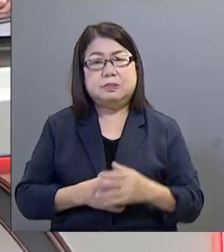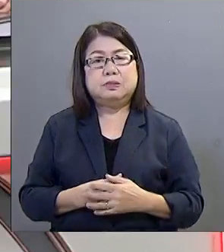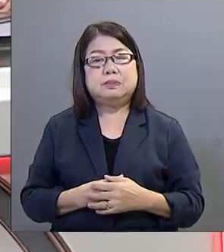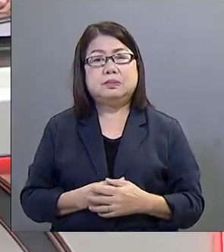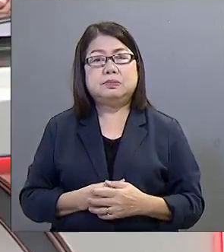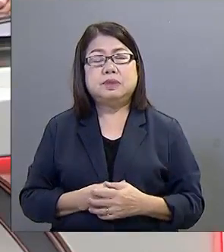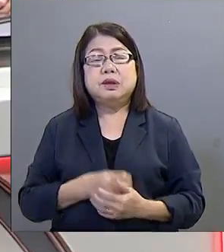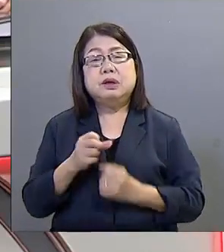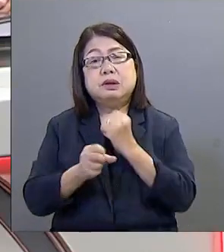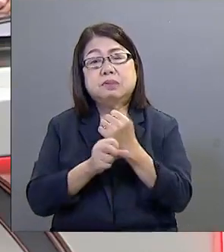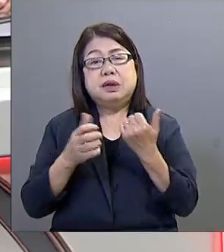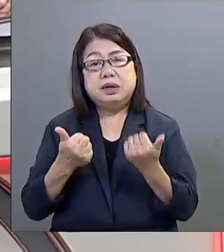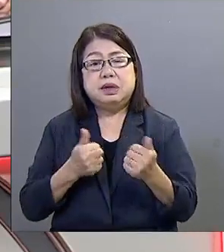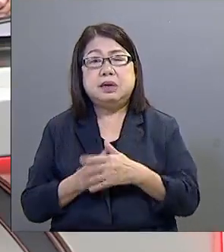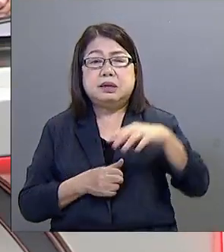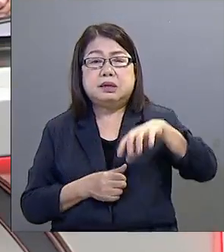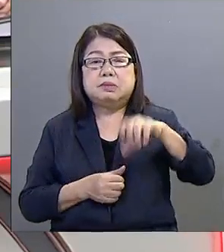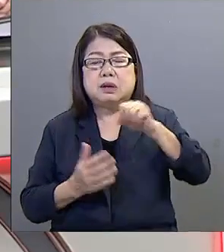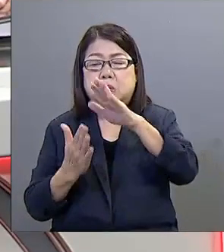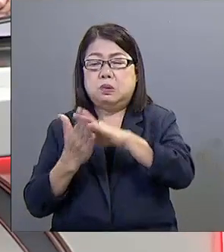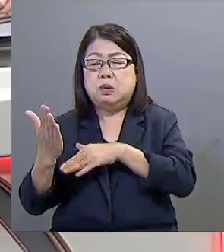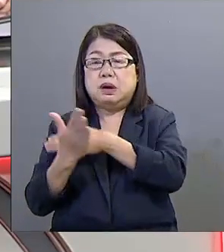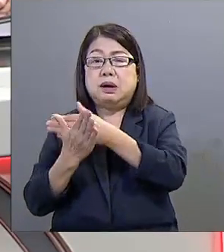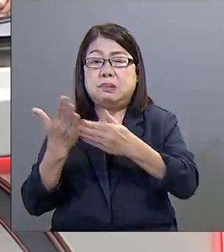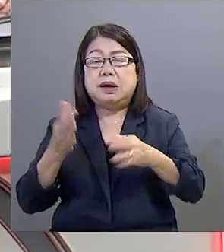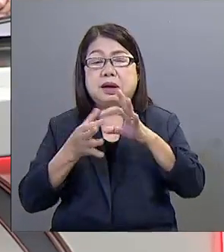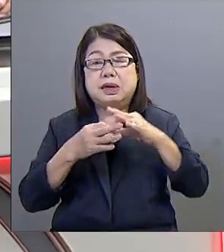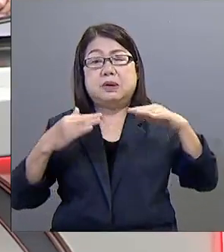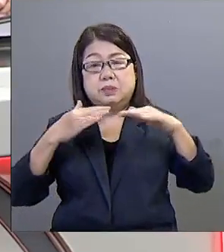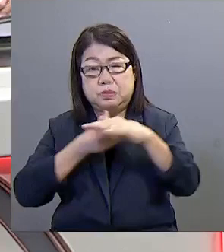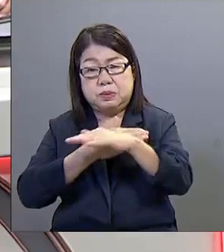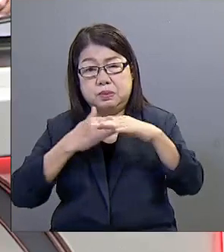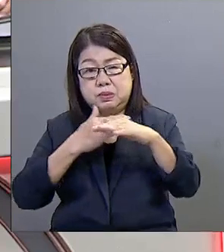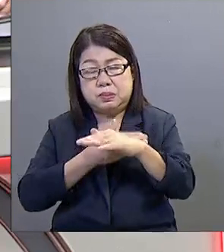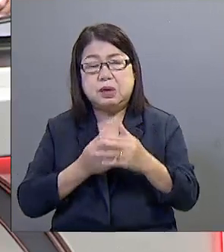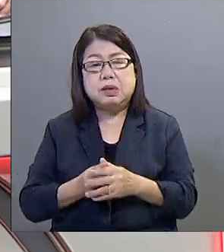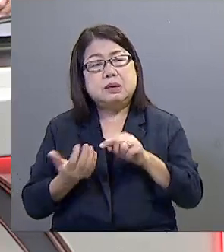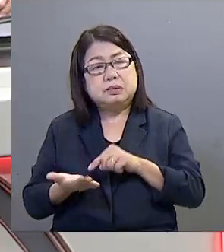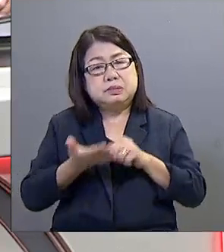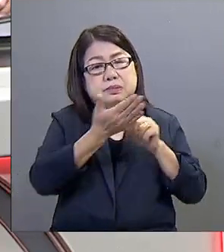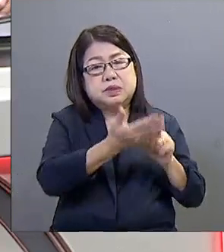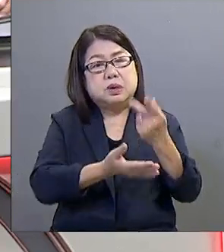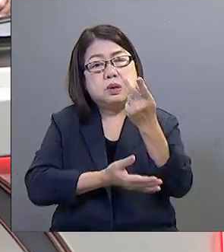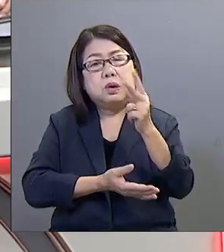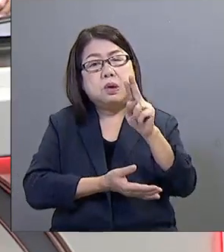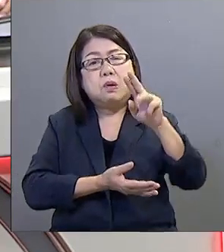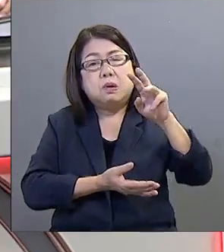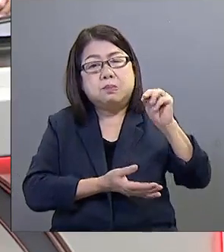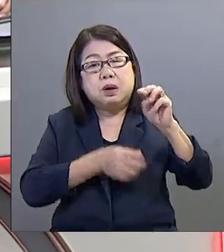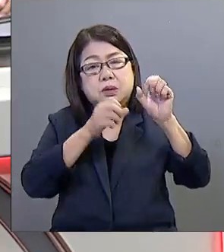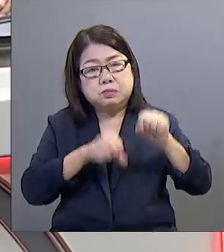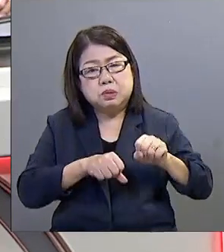ภายในปีนี้นะคะสำนักงานนโยบายและแผนการขนส่งและจราจรนั้นเตรียมเสนอครมเห็นชอบโครงการ Land Bridge